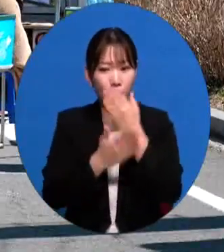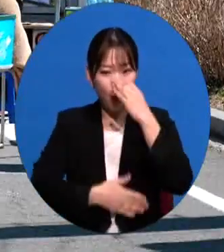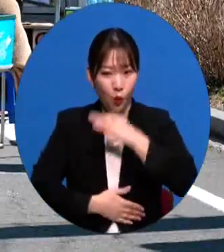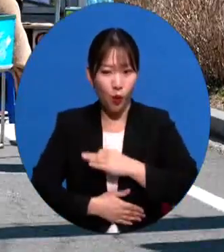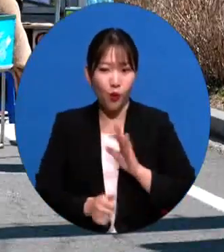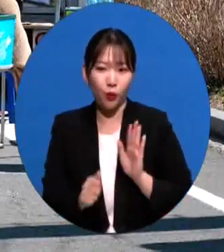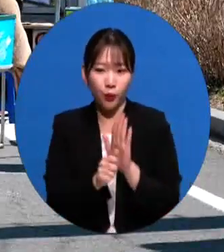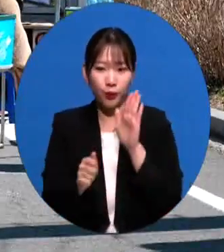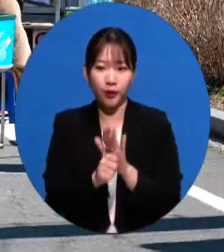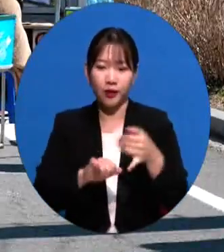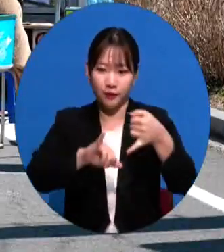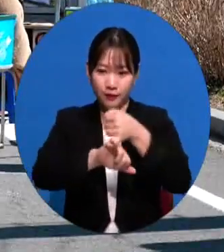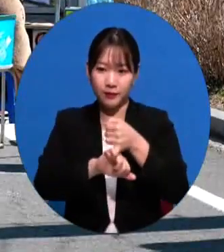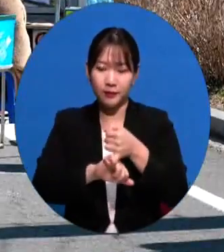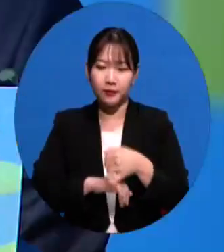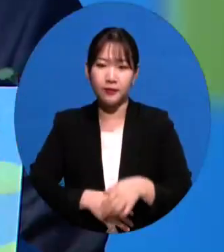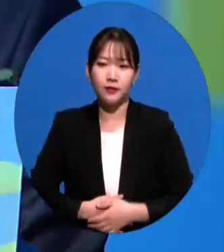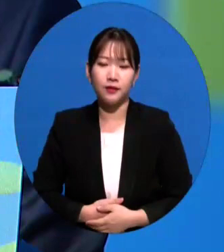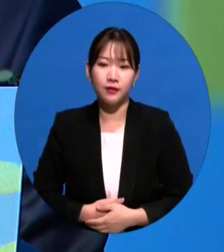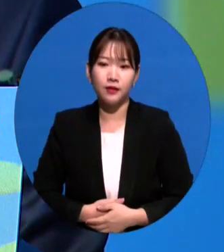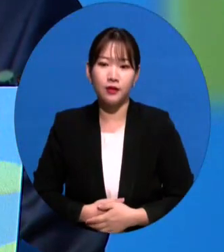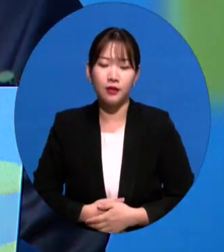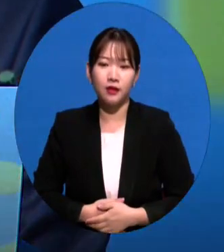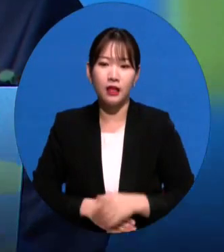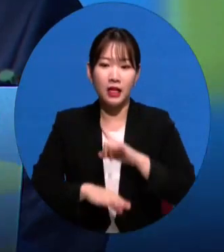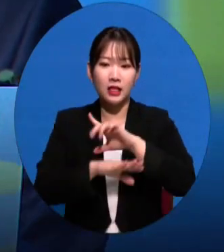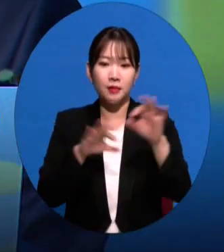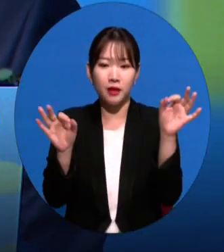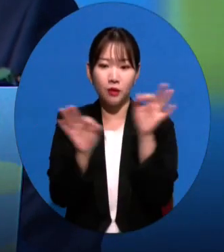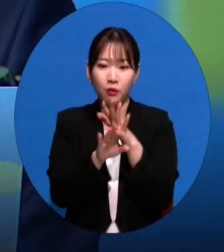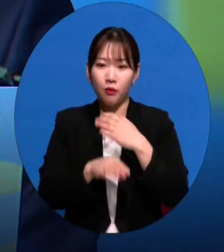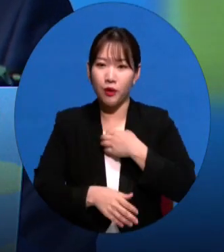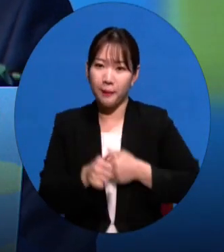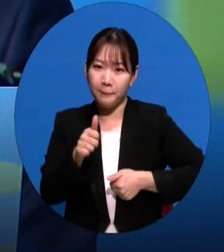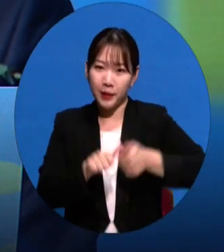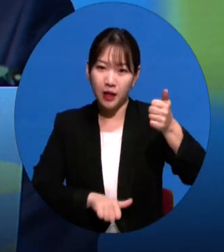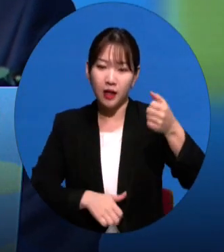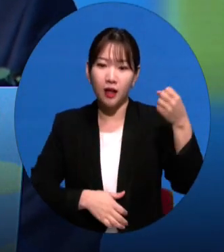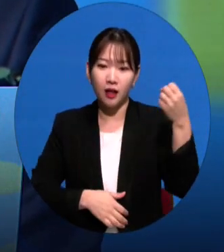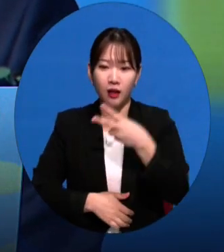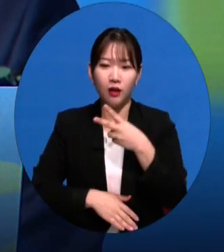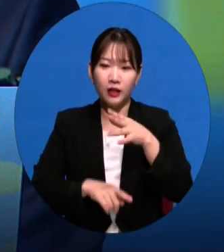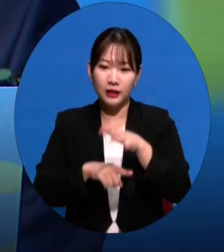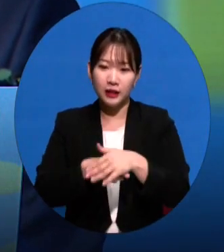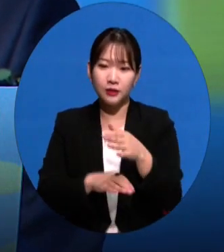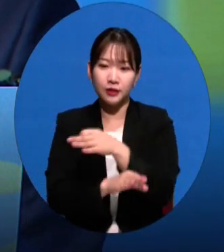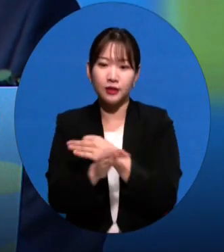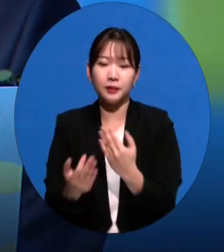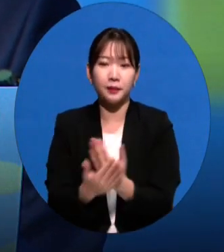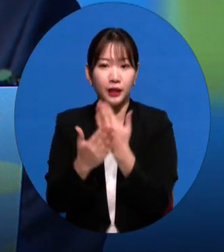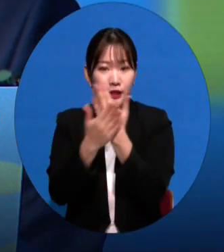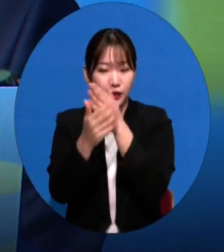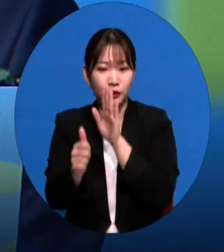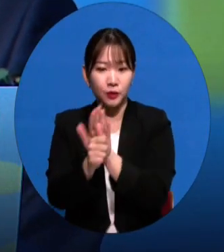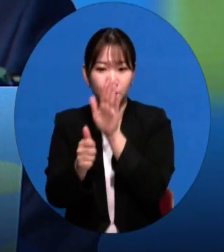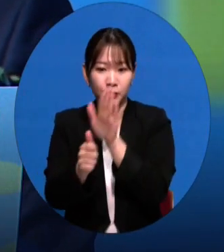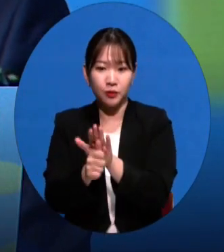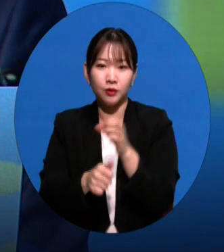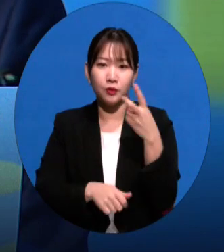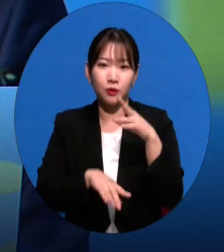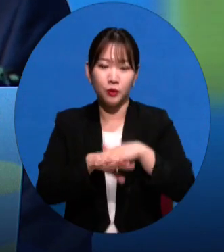데 기여하겠다고 약속했습니다. 지방 소멸 위기 극복, 농촌 경제 활성화에